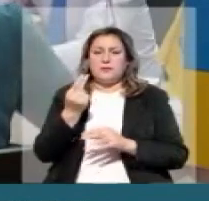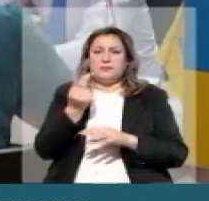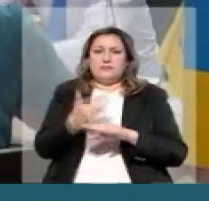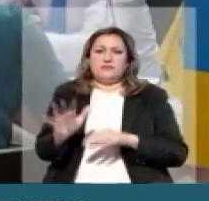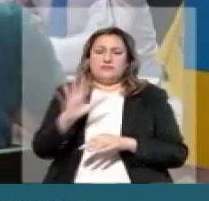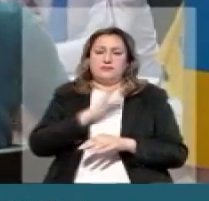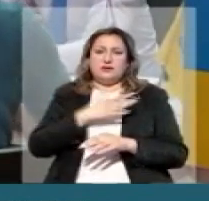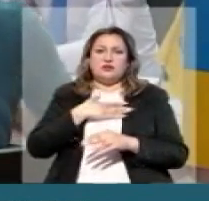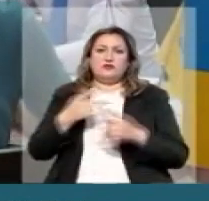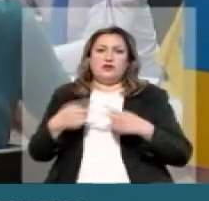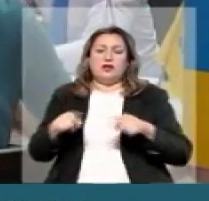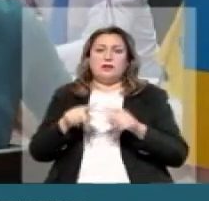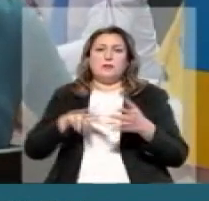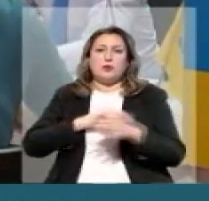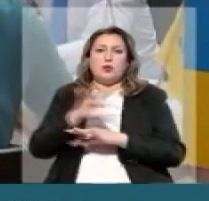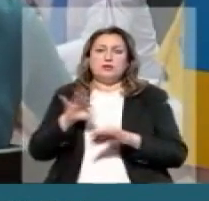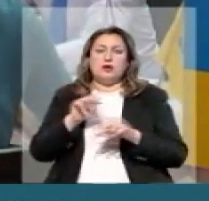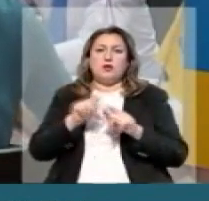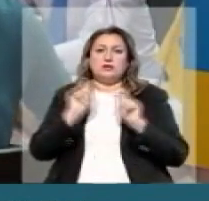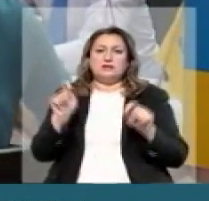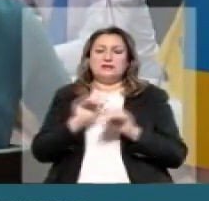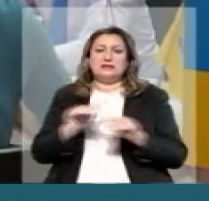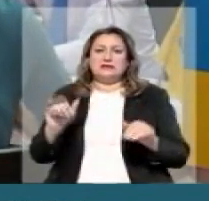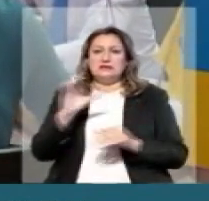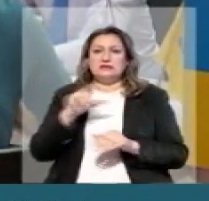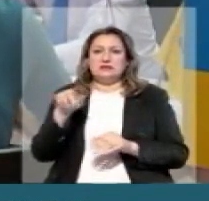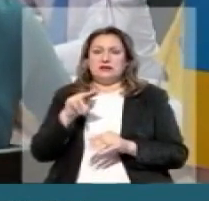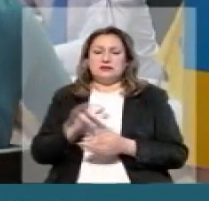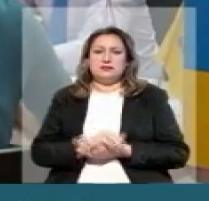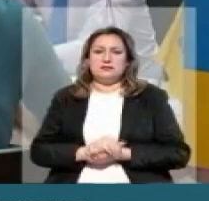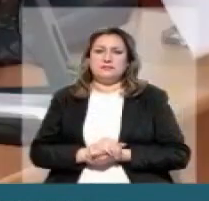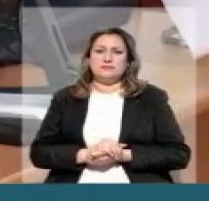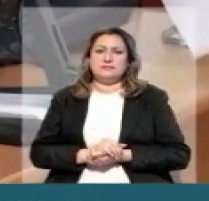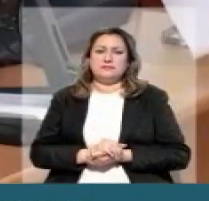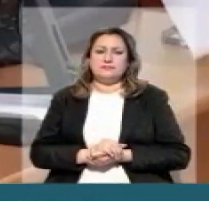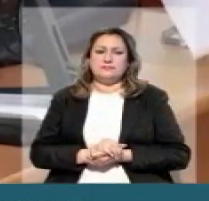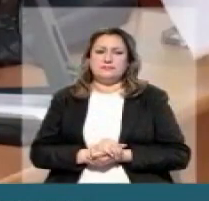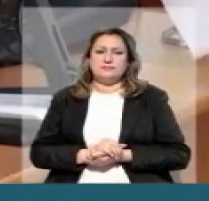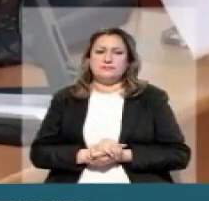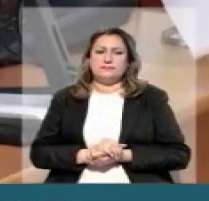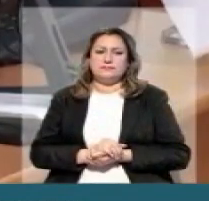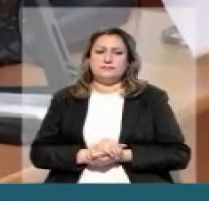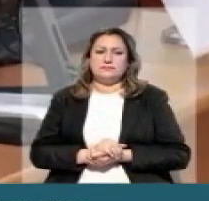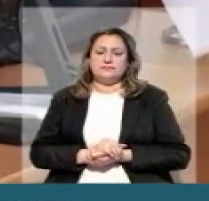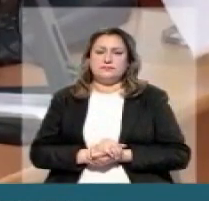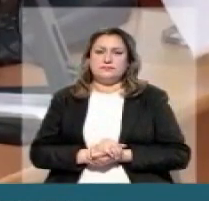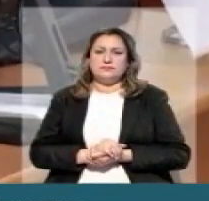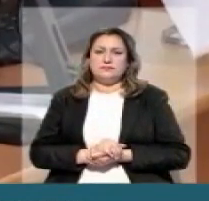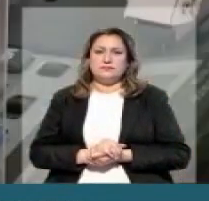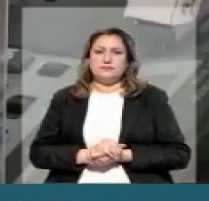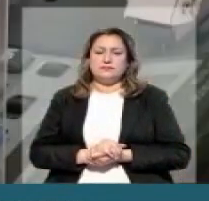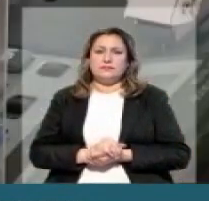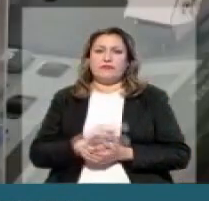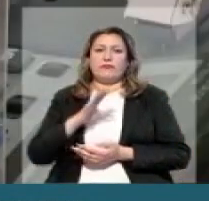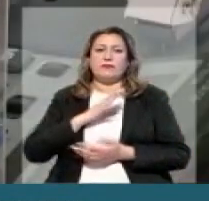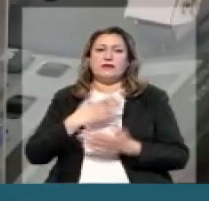дейінгі білім беруде сапалы қызмет көрсететін заманауи балабақша. 9 лет уже в Қостанае. Филиал мемлекеттік бағдарламалар бойынша